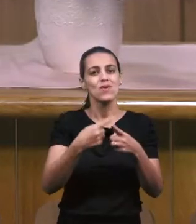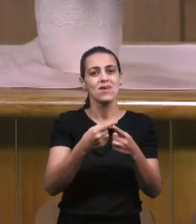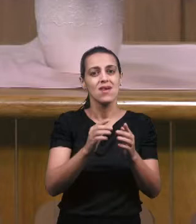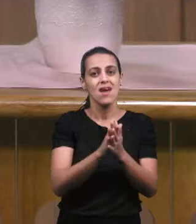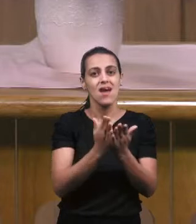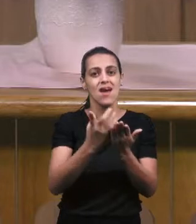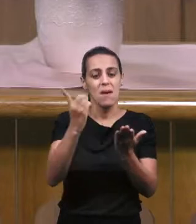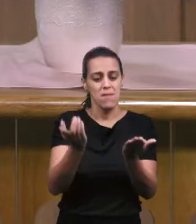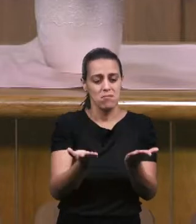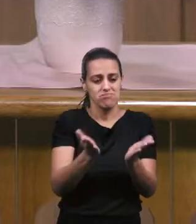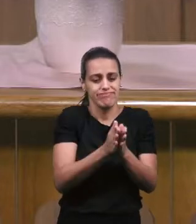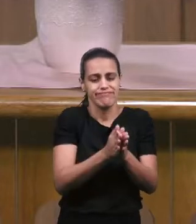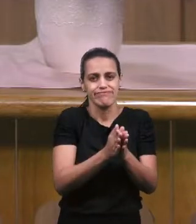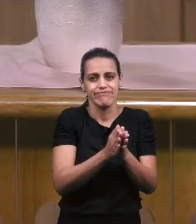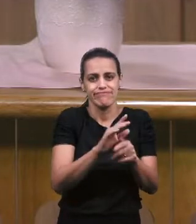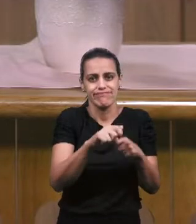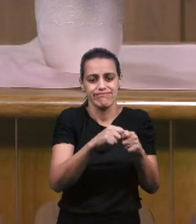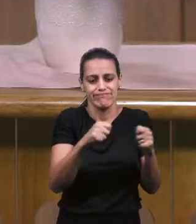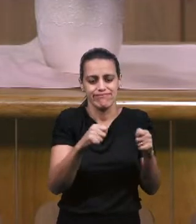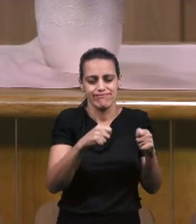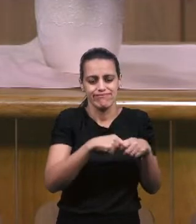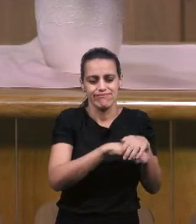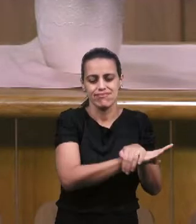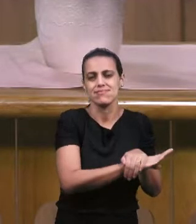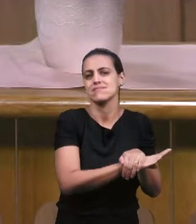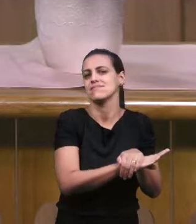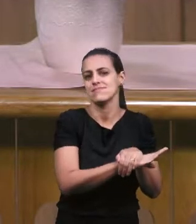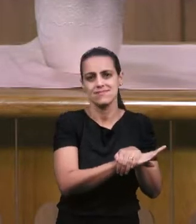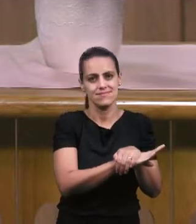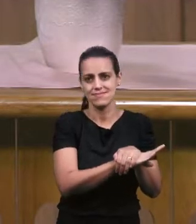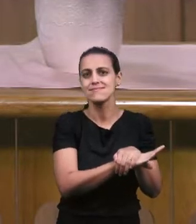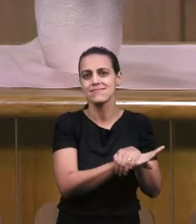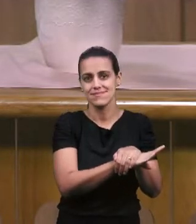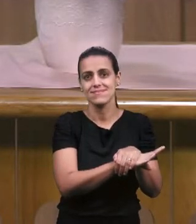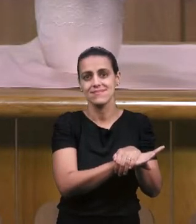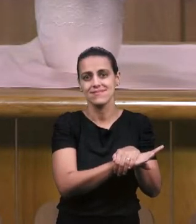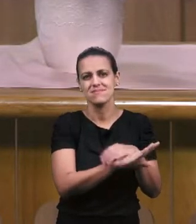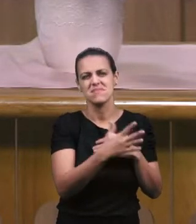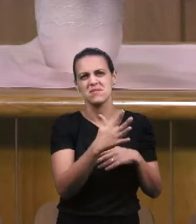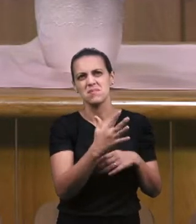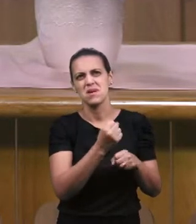été fermée, nous pouvons dire, à 420.